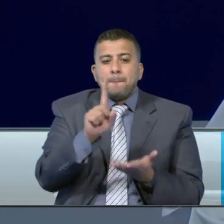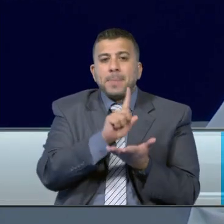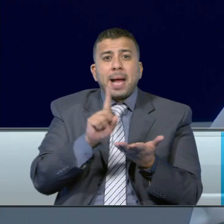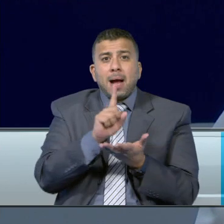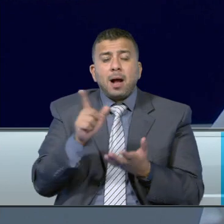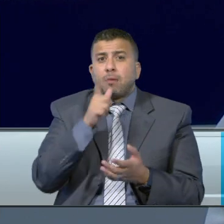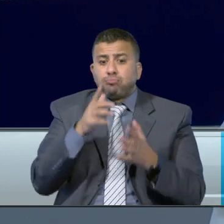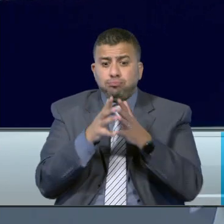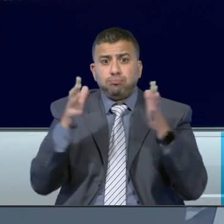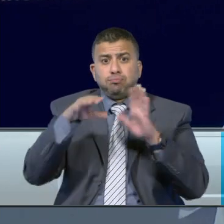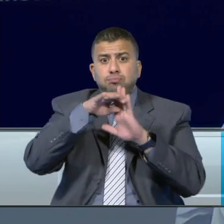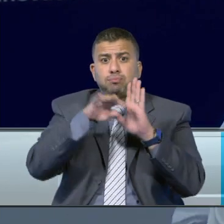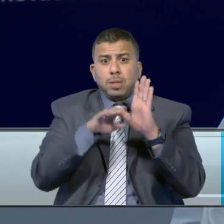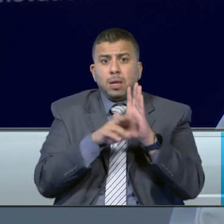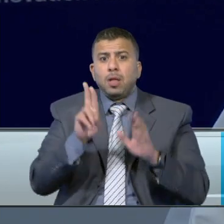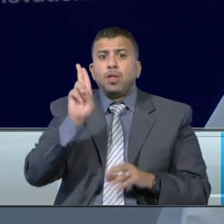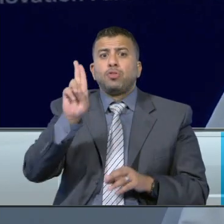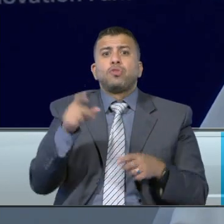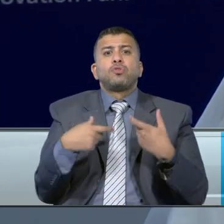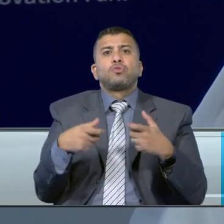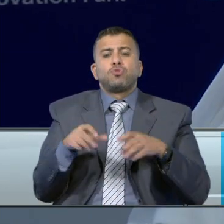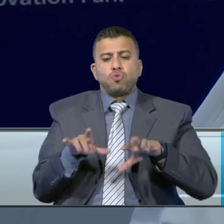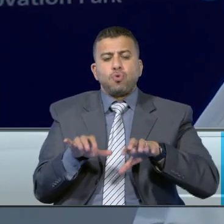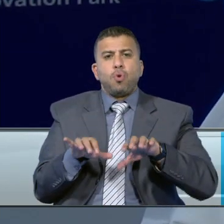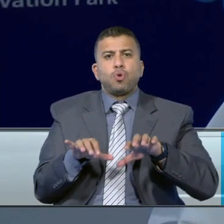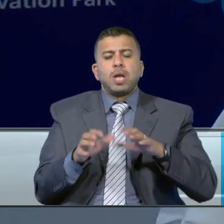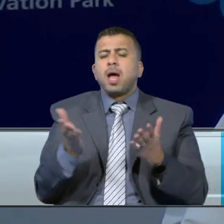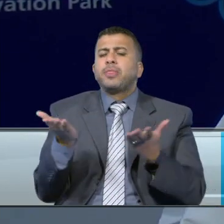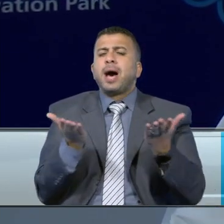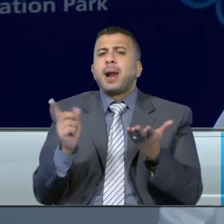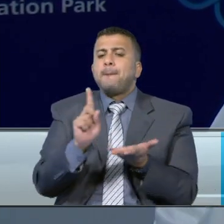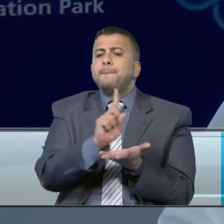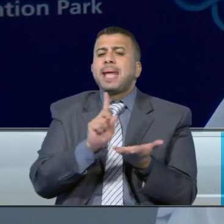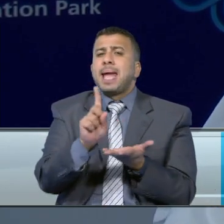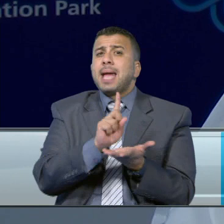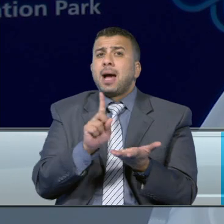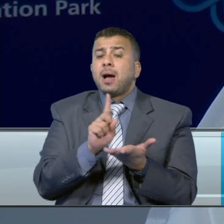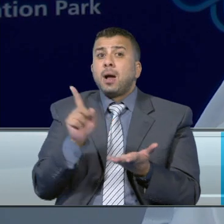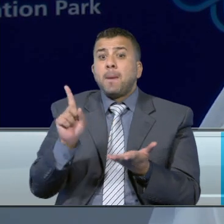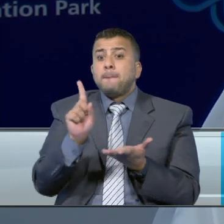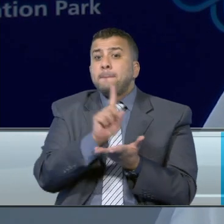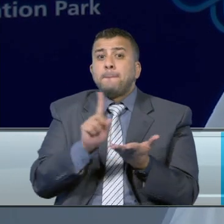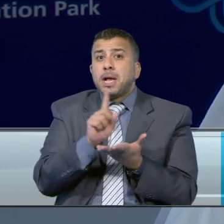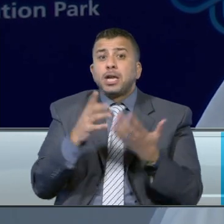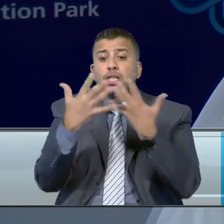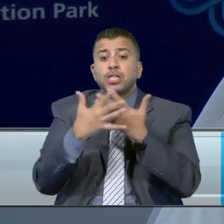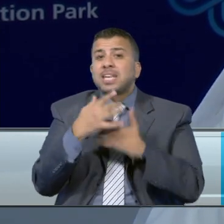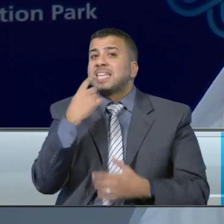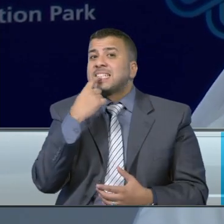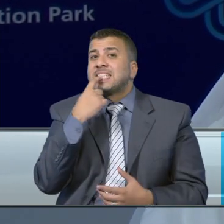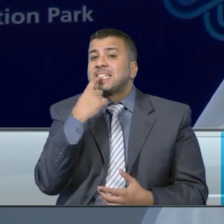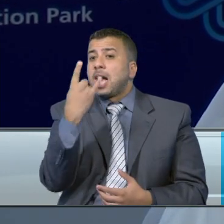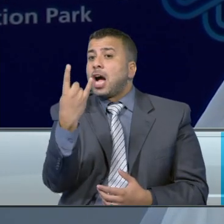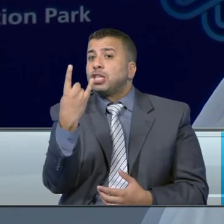ناحية تمكين التكنولوجيا في الإدارة البيئية، وكيف صارت بيئة من شركة بادية من 10 سنوات لو